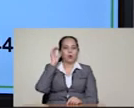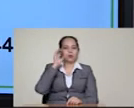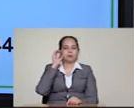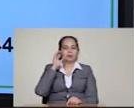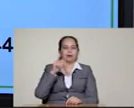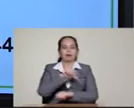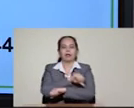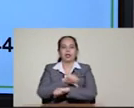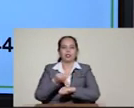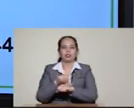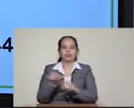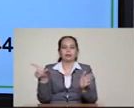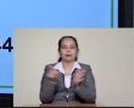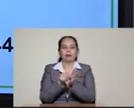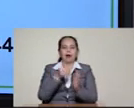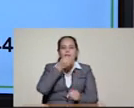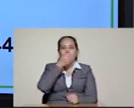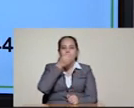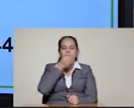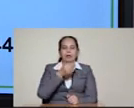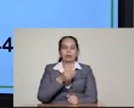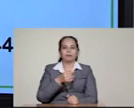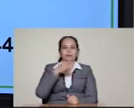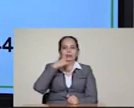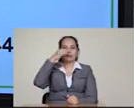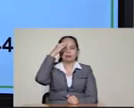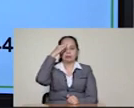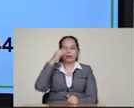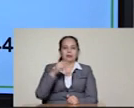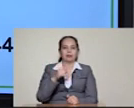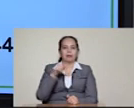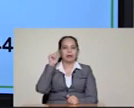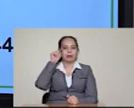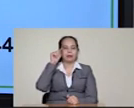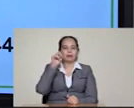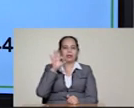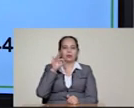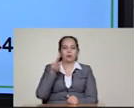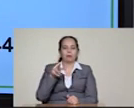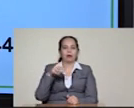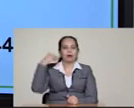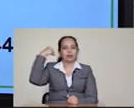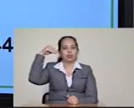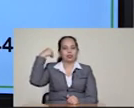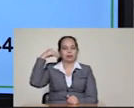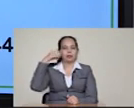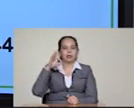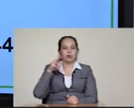Узбекистан граничит с Афганистаном, Казахстаном, Кыргызстаном,